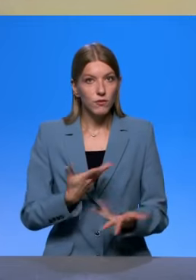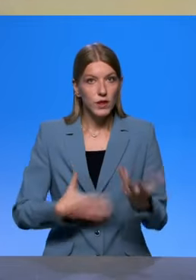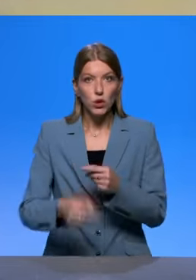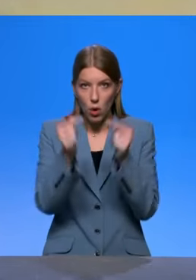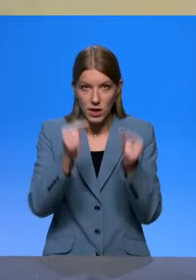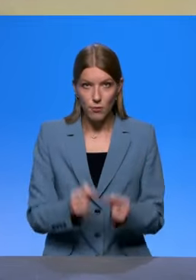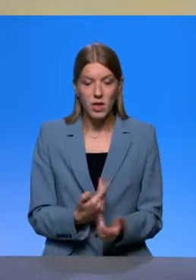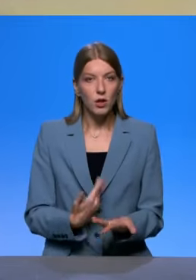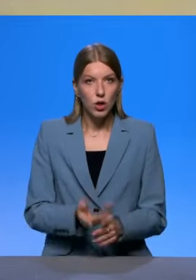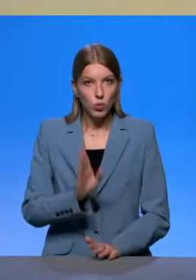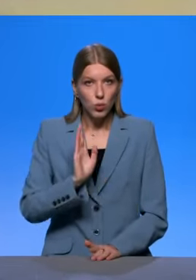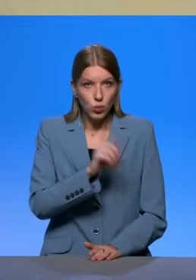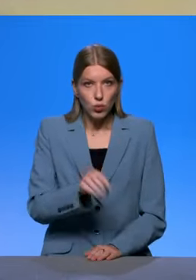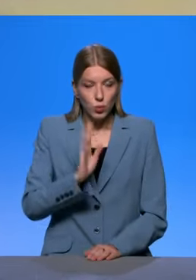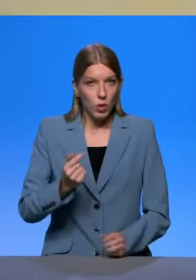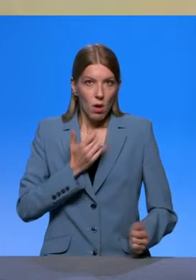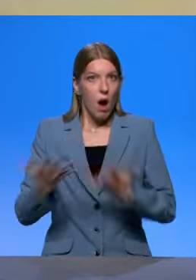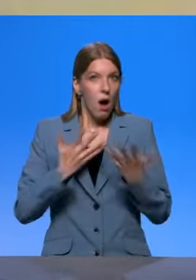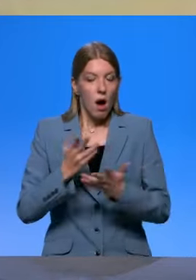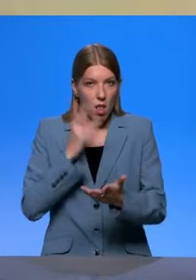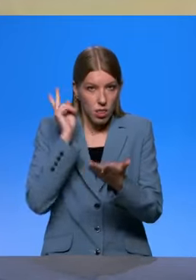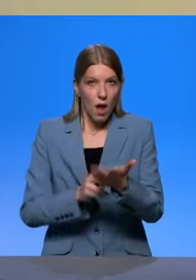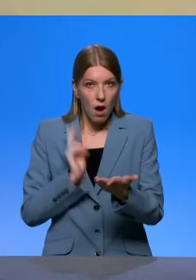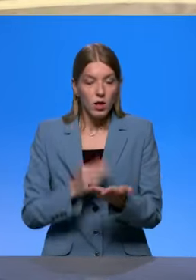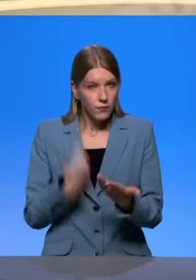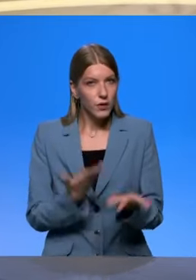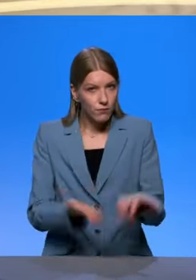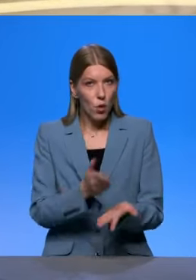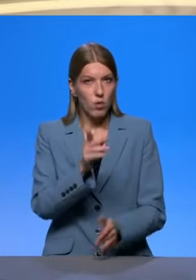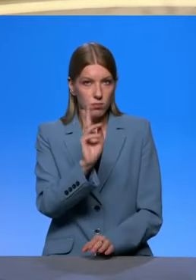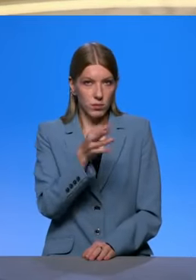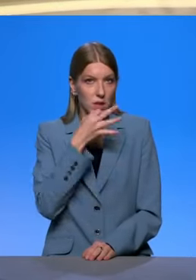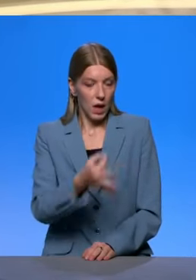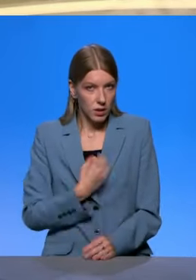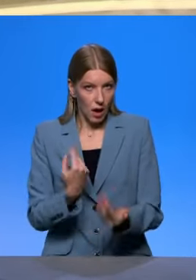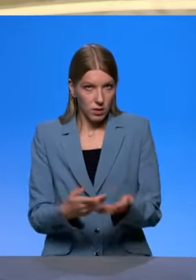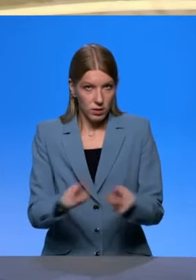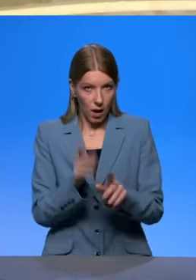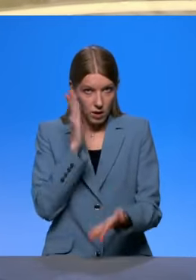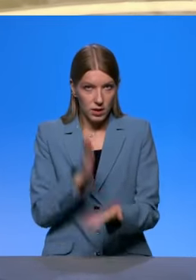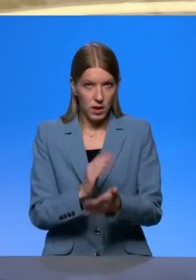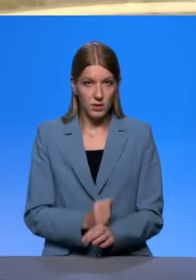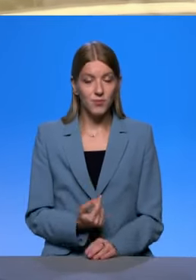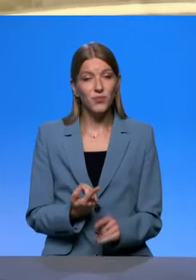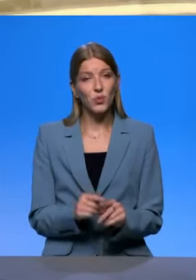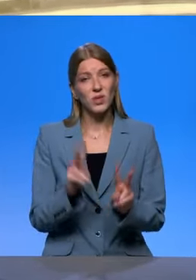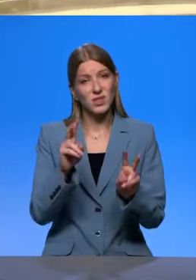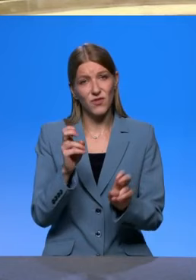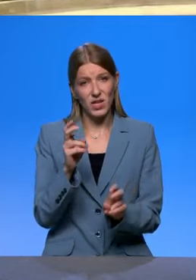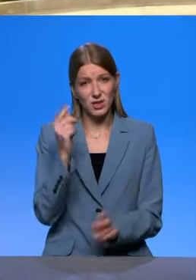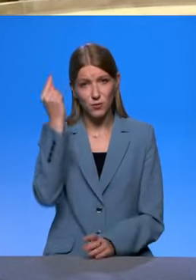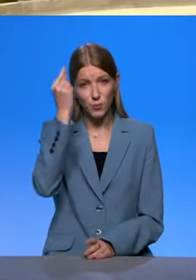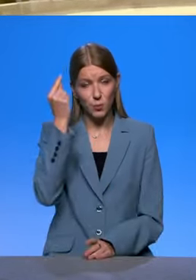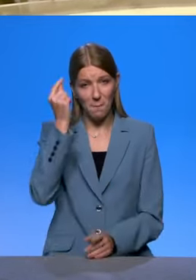рта доказывать, что ну он же сказал, и вот оно же так и есть. Называется магическим мышлением, по крайней мере, в психиатрии это